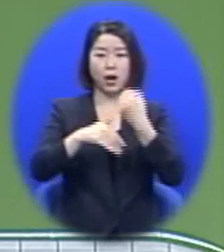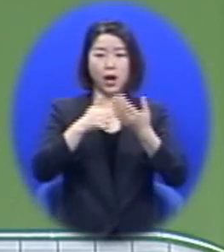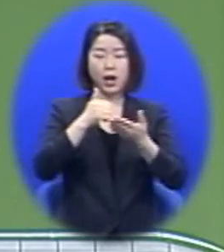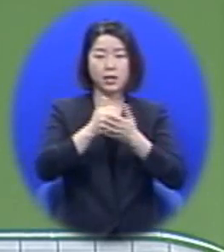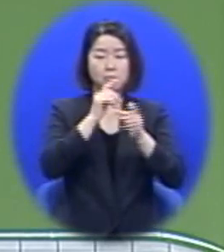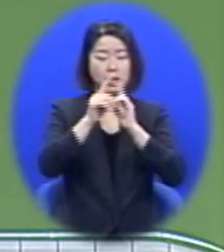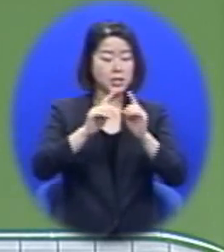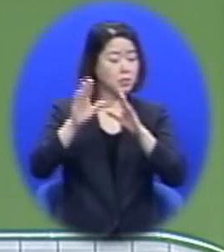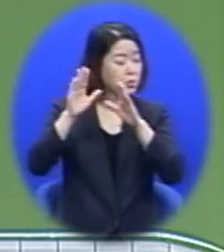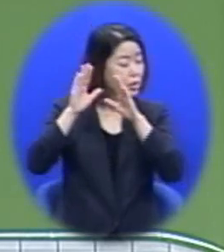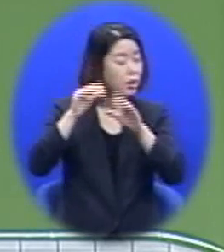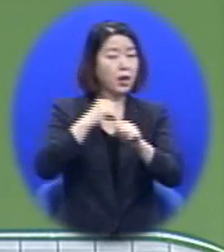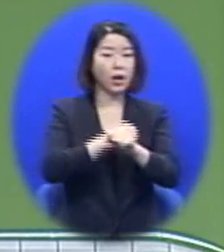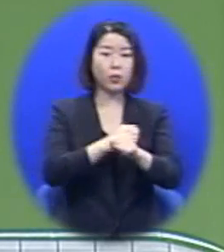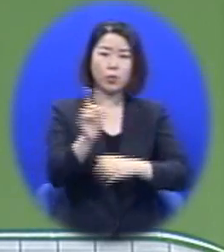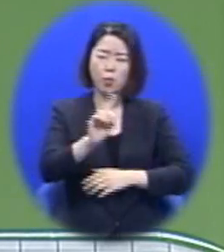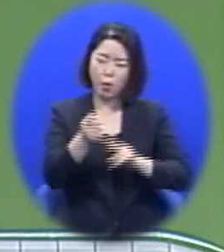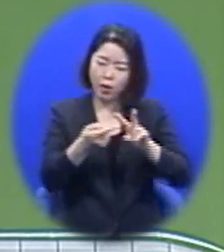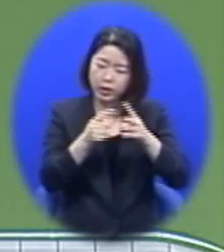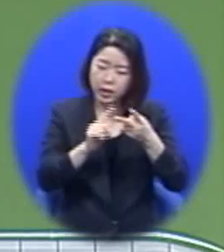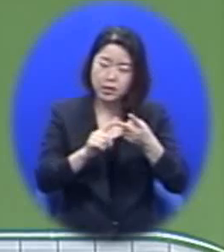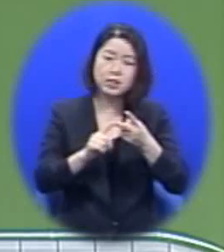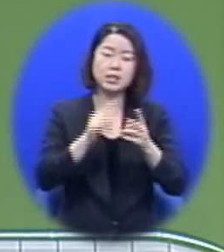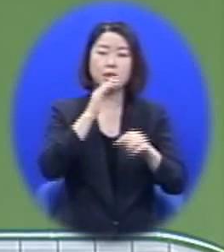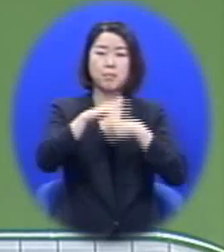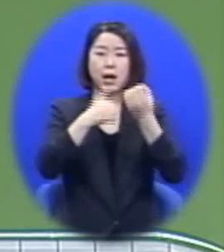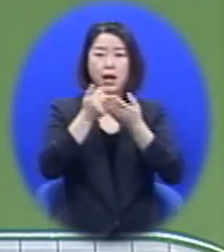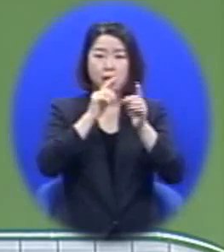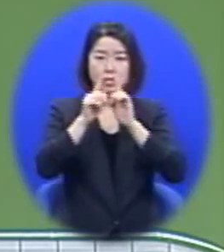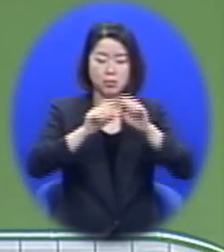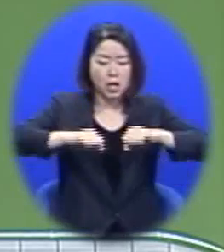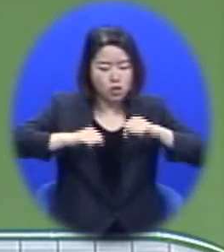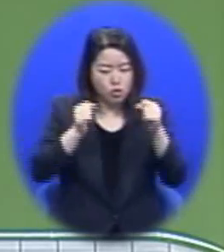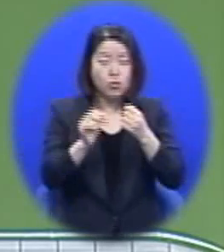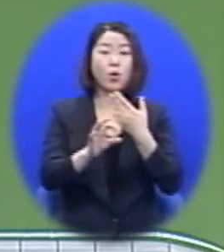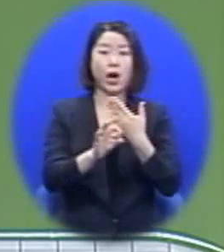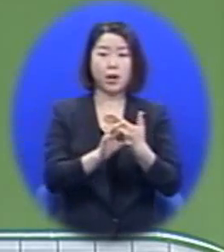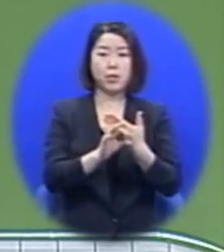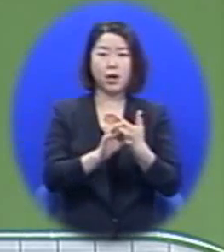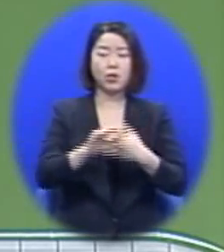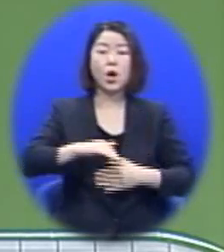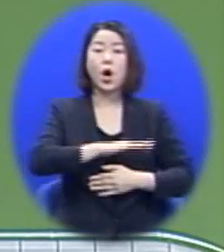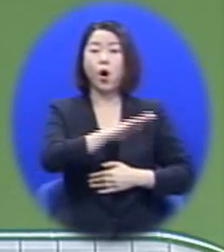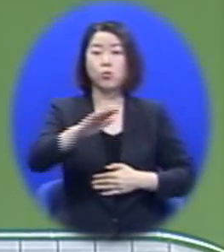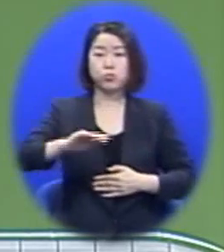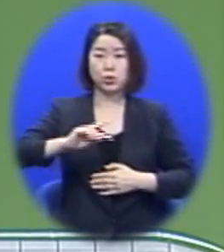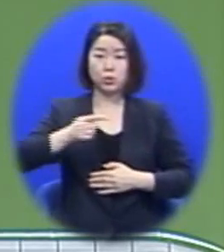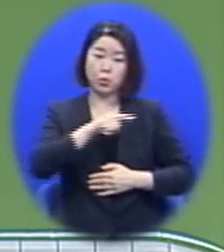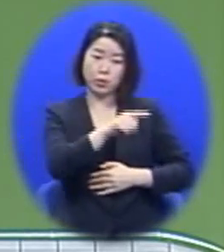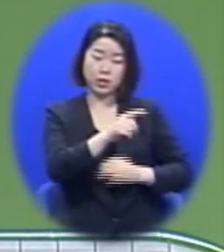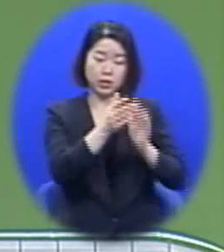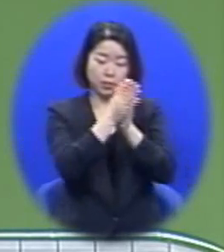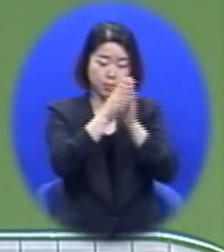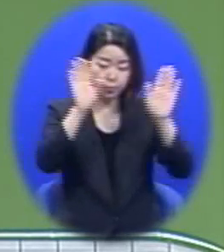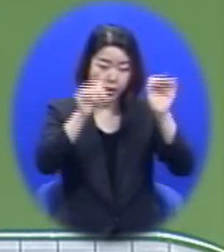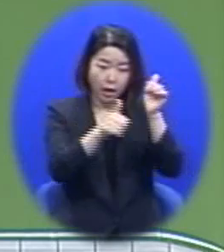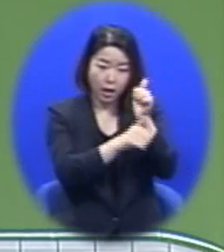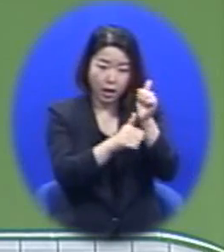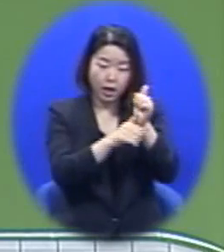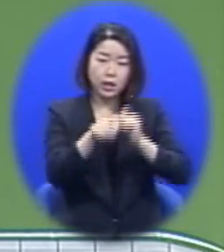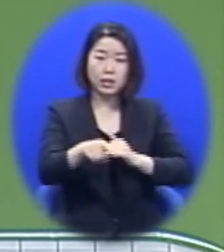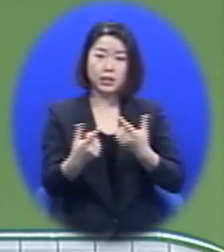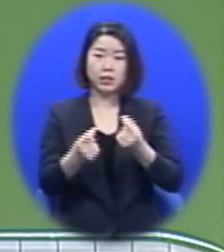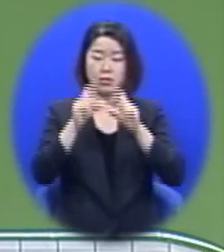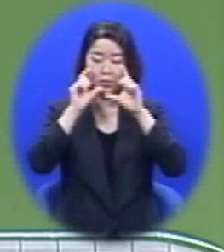귀를 기울이고 어떻든지 하나님의 말씀에 순종하려고 하면 어떤 때는 우리도 이 여호수아처럼 이런 선언을 해야 될